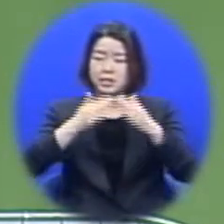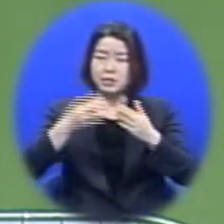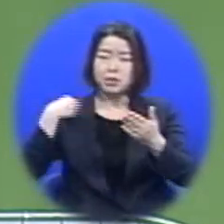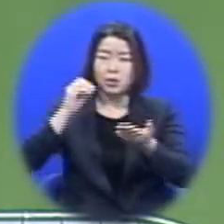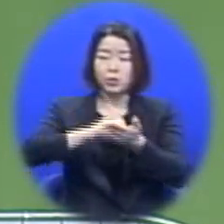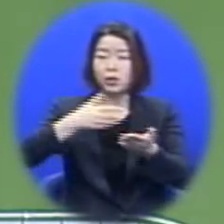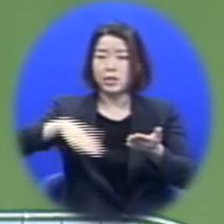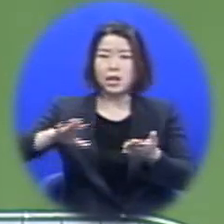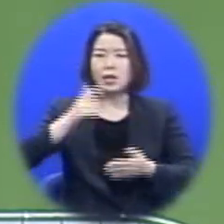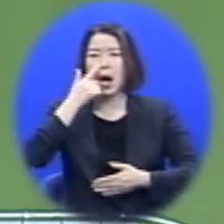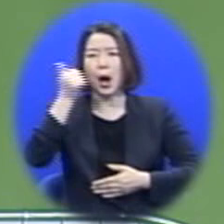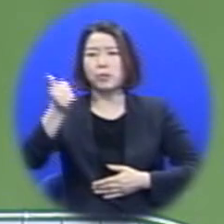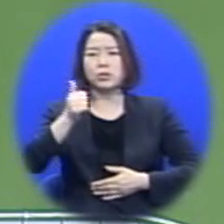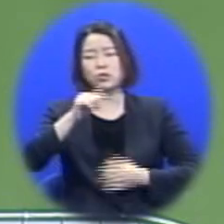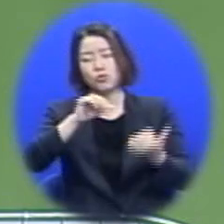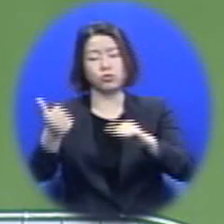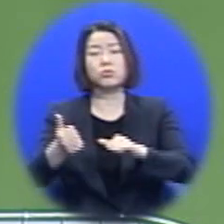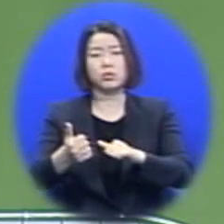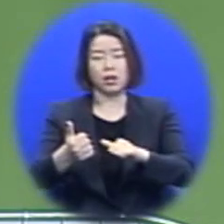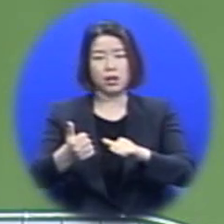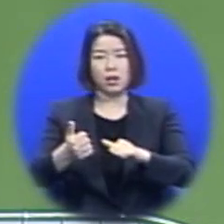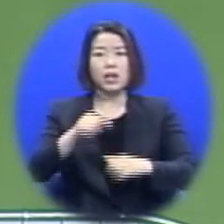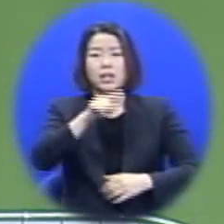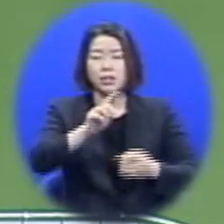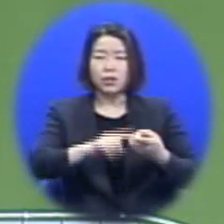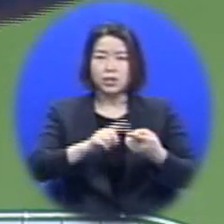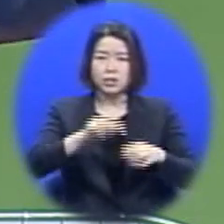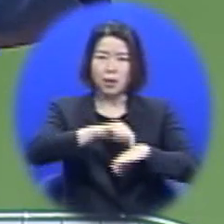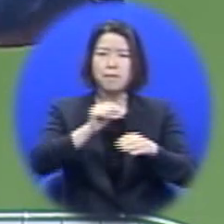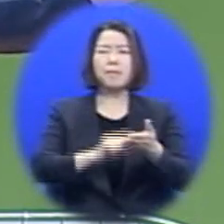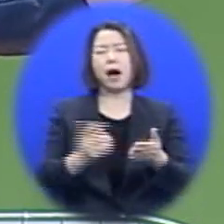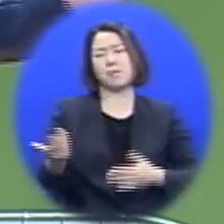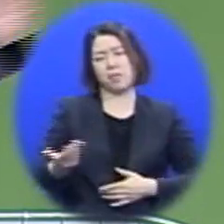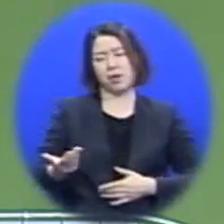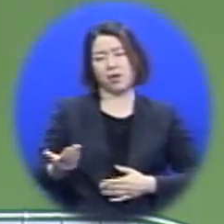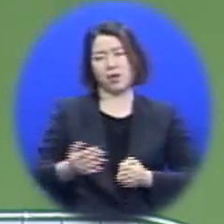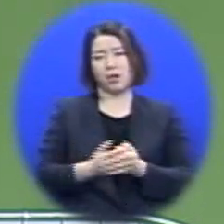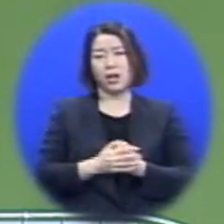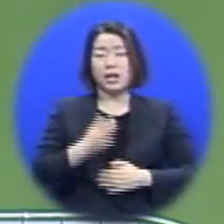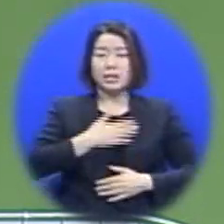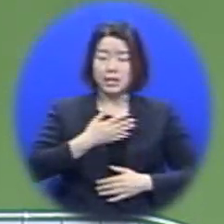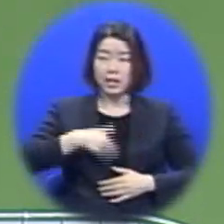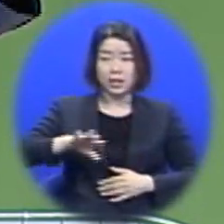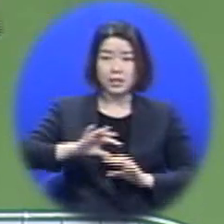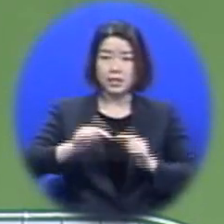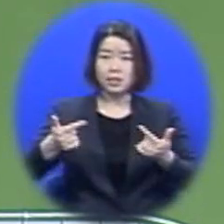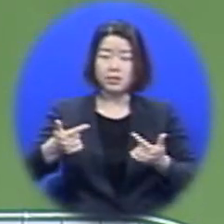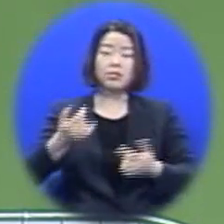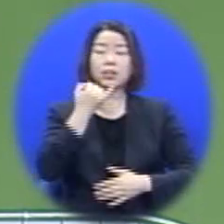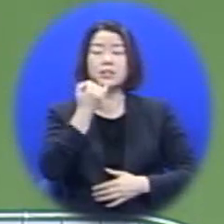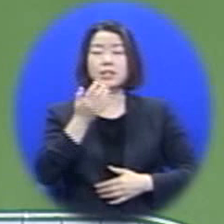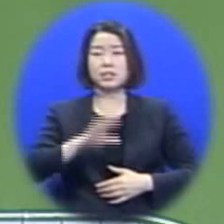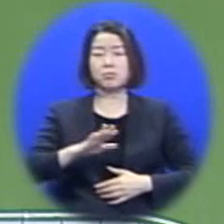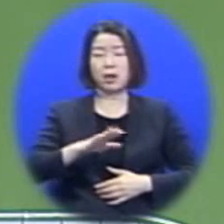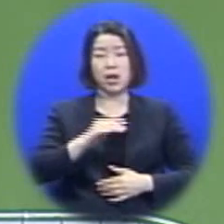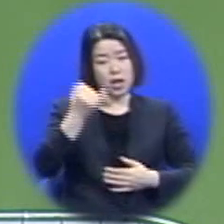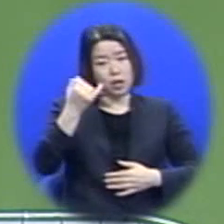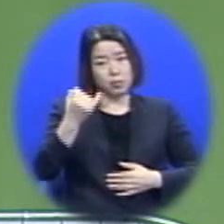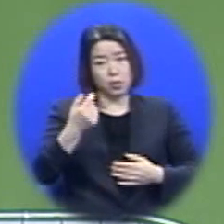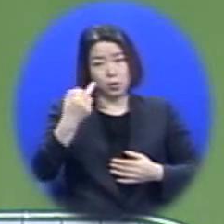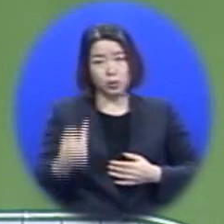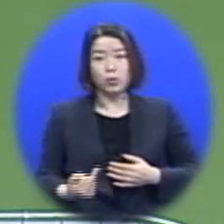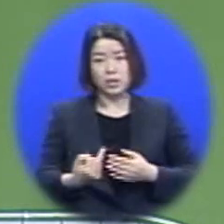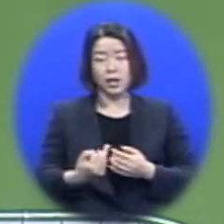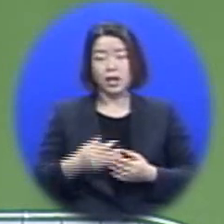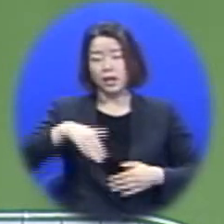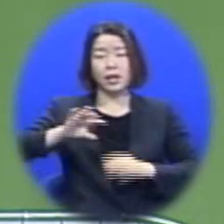유다에게 있어서는 마음 아픈 이야기예요. 자기가 안 가는 거는 상관이 없는데 베냐민 안 가면 우리 아버지 죽는다. 그만큼 아버지